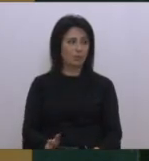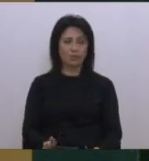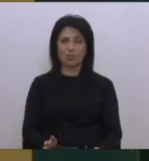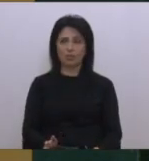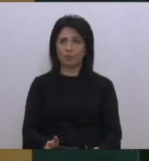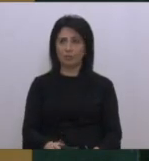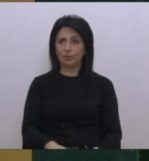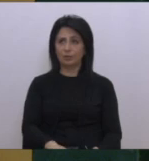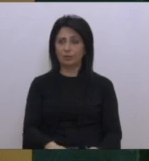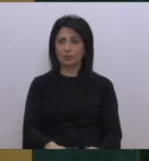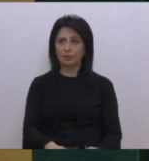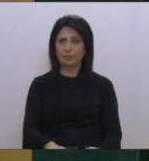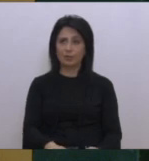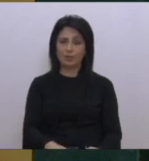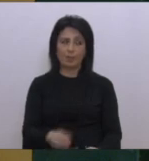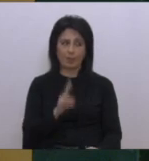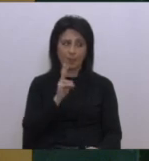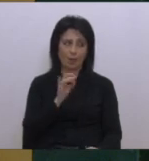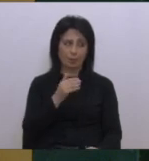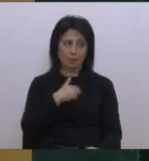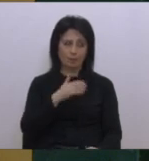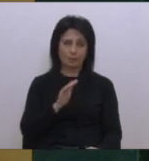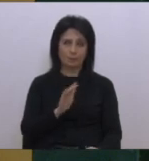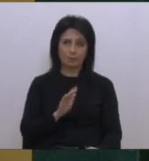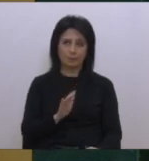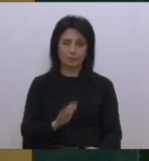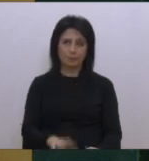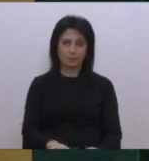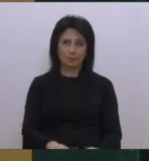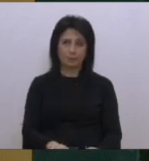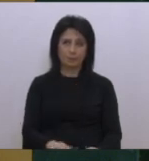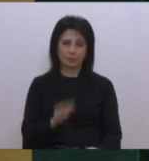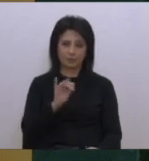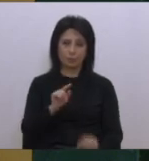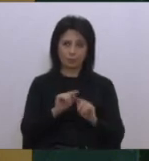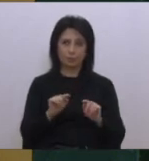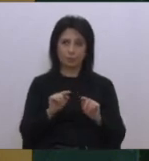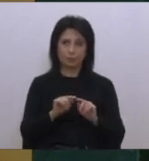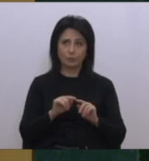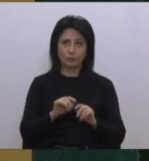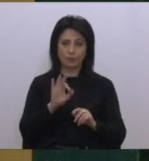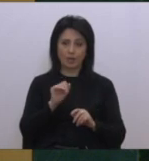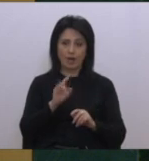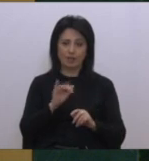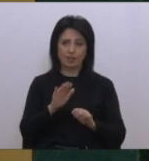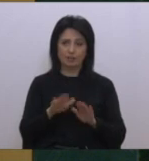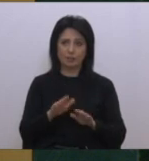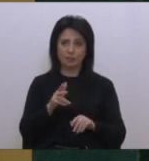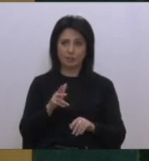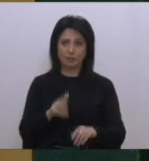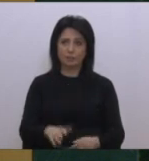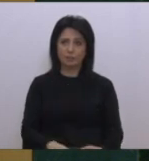მადლობთ კომიტეტებს, არსურთ ფრაქციები ოპოზიცია, ალექსანდრე აქვეშვილი ადგილდა